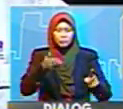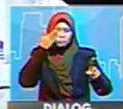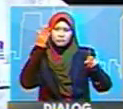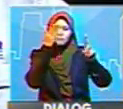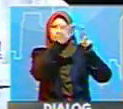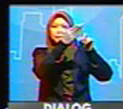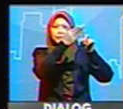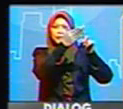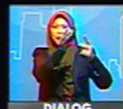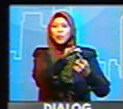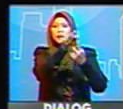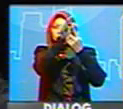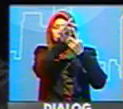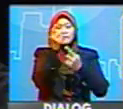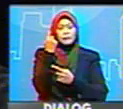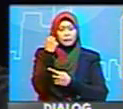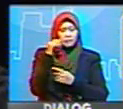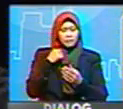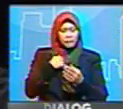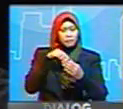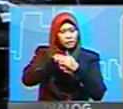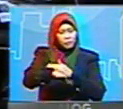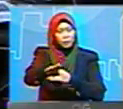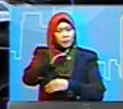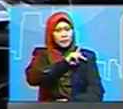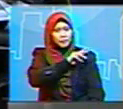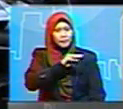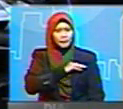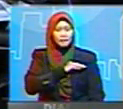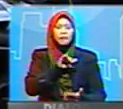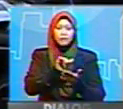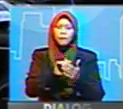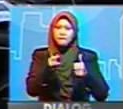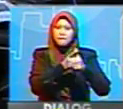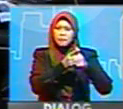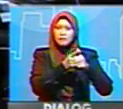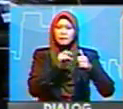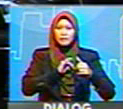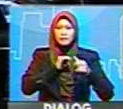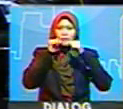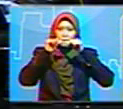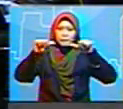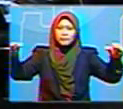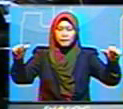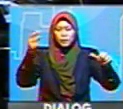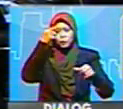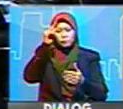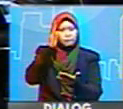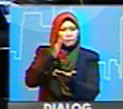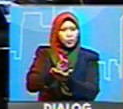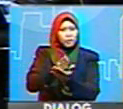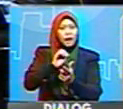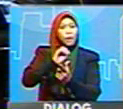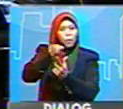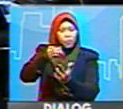utama Apabila saya masuk Kementerian ini itu yang mula-mula saya istiharkan jihad memerangi orang tengah Sebab saya lihat